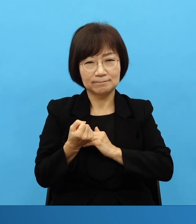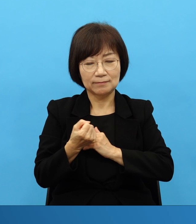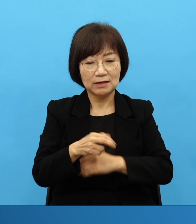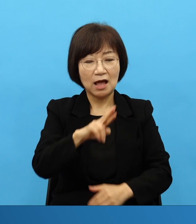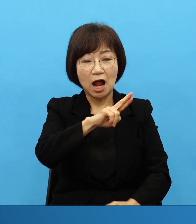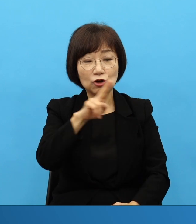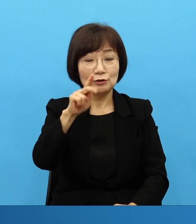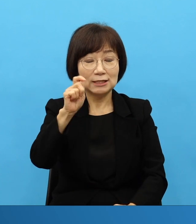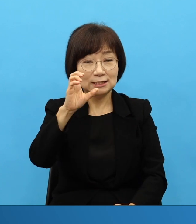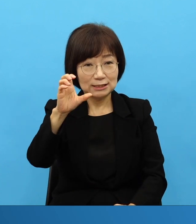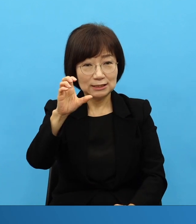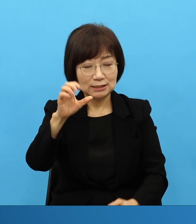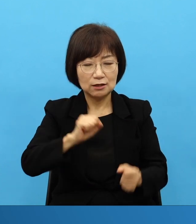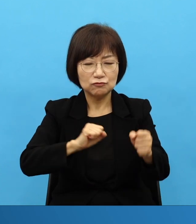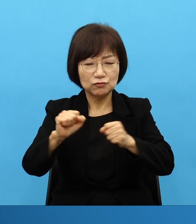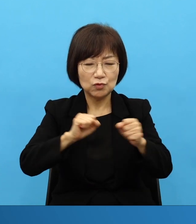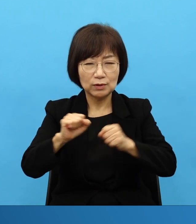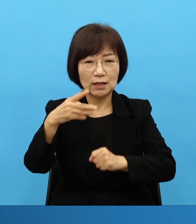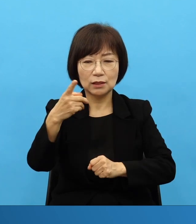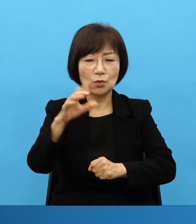통가에 일어나길 기도하고 있어.